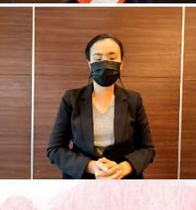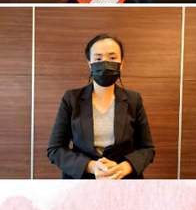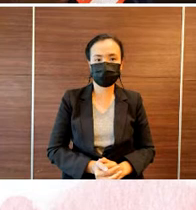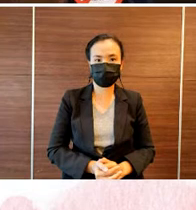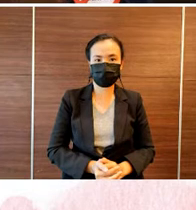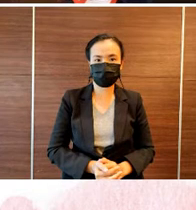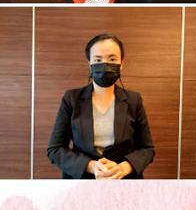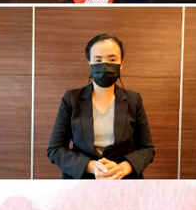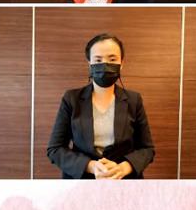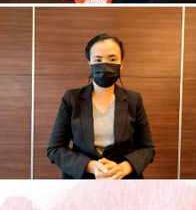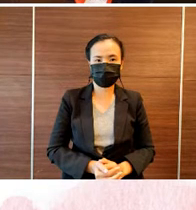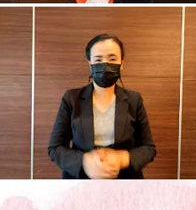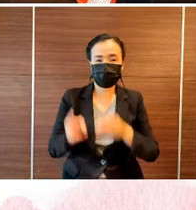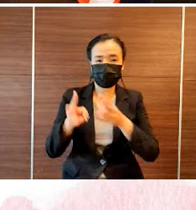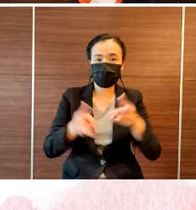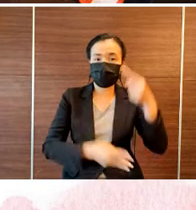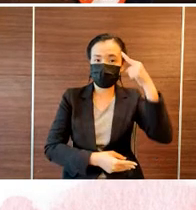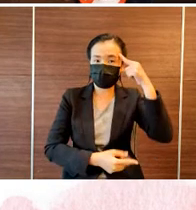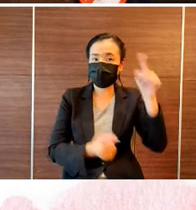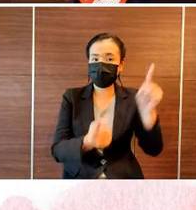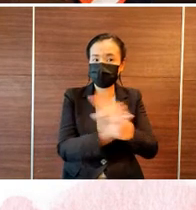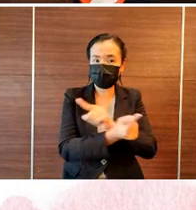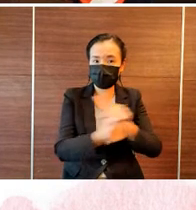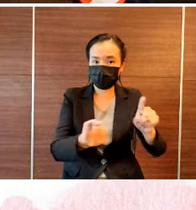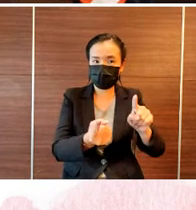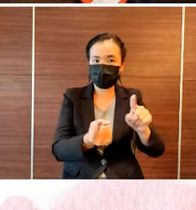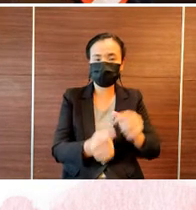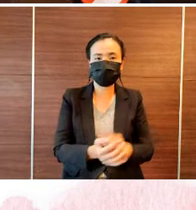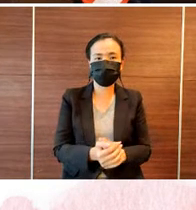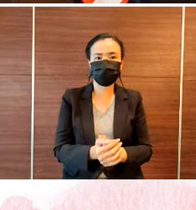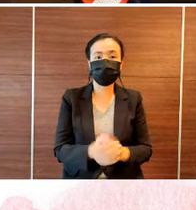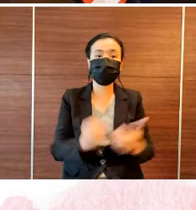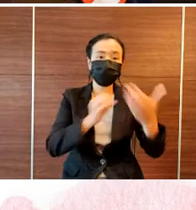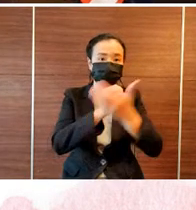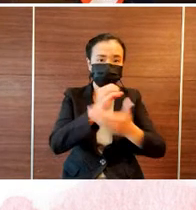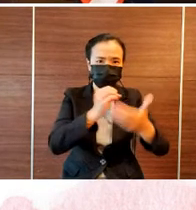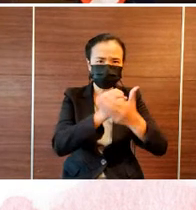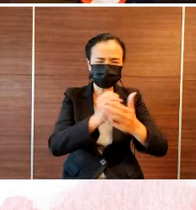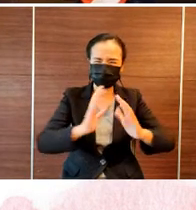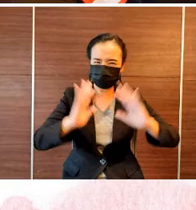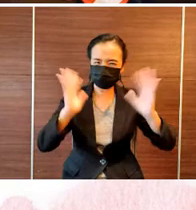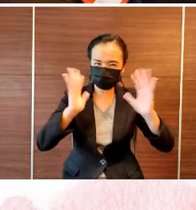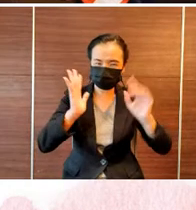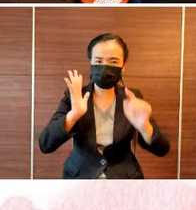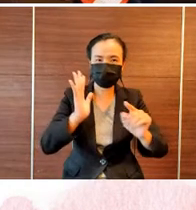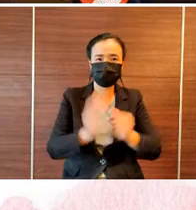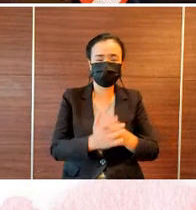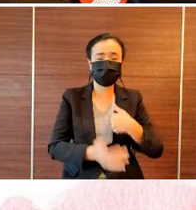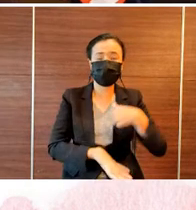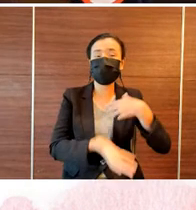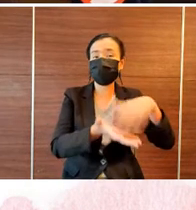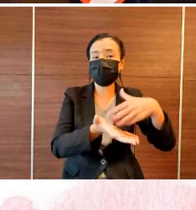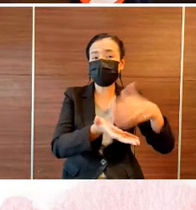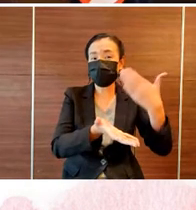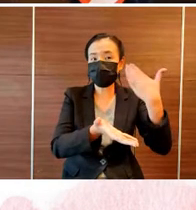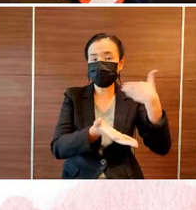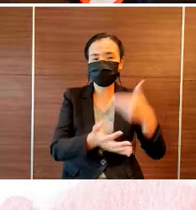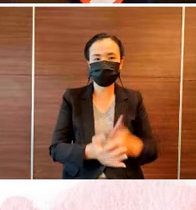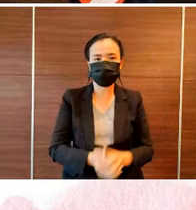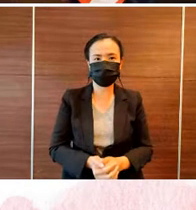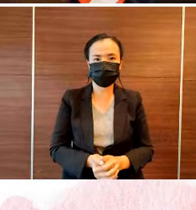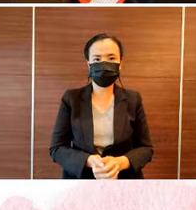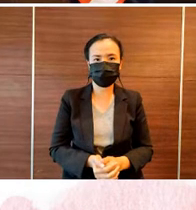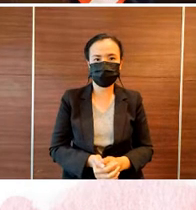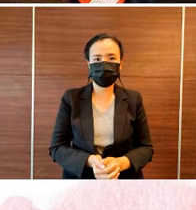ซ็กซ์เนาะมันมีทัศนคติของสังคมหรือมุมมองเรื่องของยาเสพติดอยู่เยอะมากนะคะเหมือนที่จ๋าบอกไปตะกี้ในขณะเดียวกัน